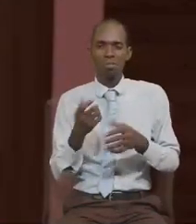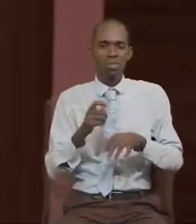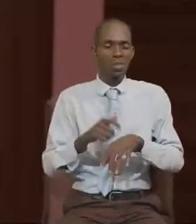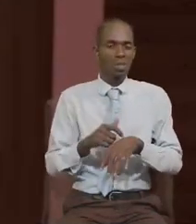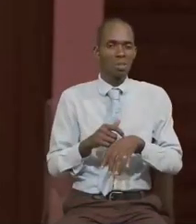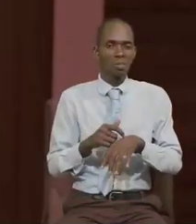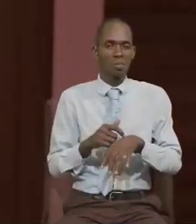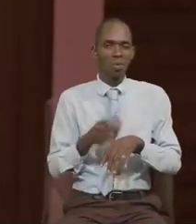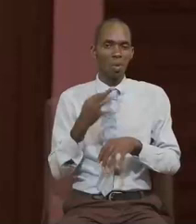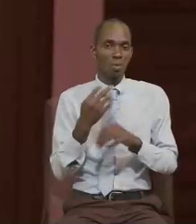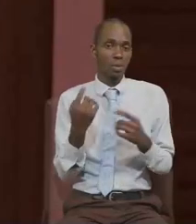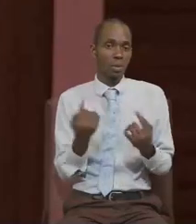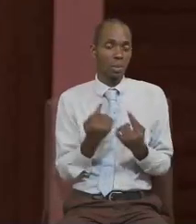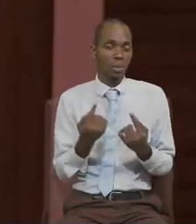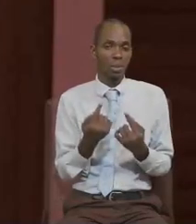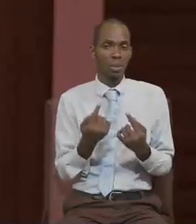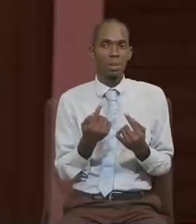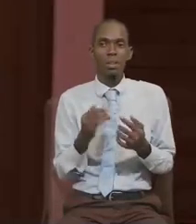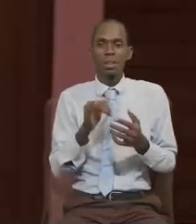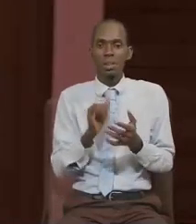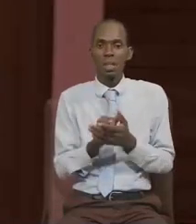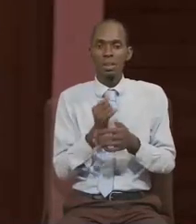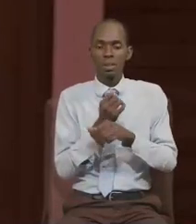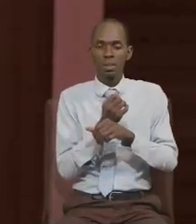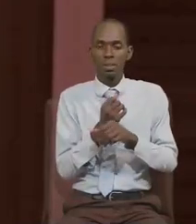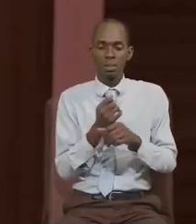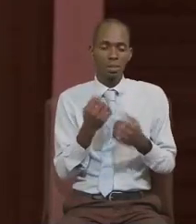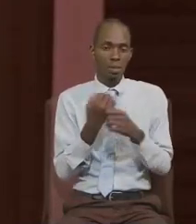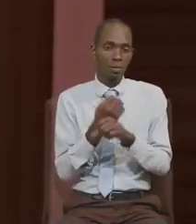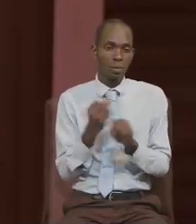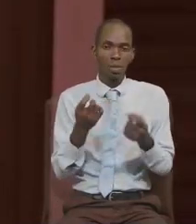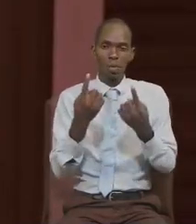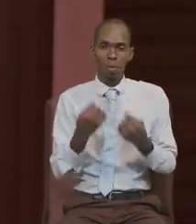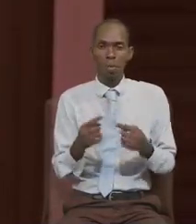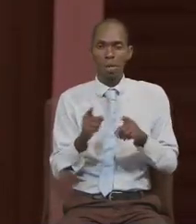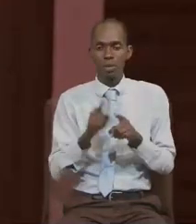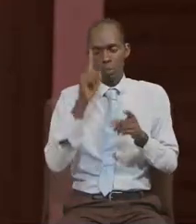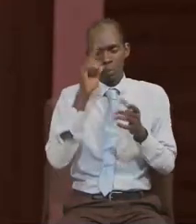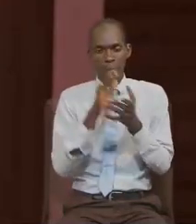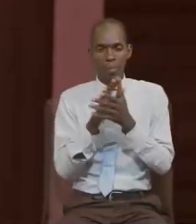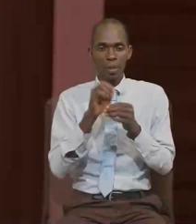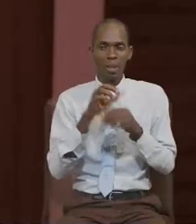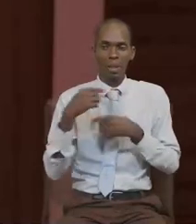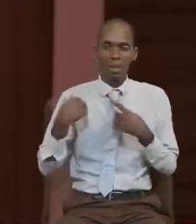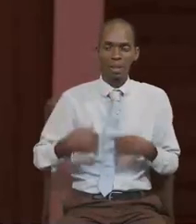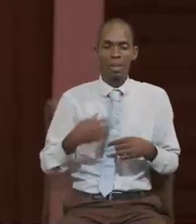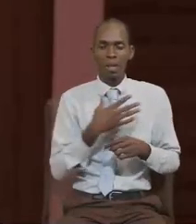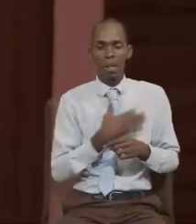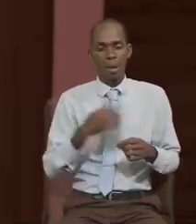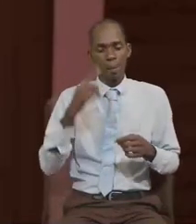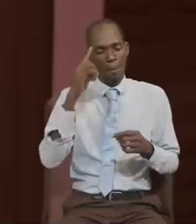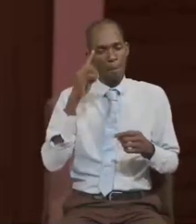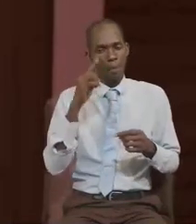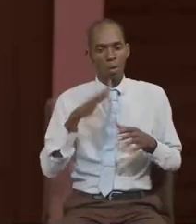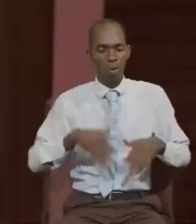salut vient comme tu crois dans ton cœur et tu confesses de ta bouche que